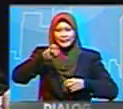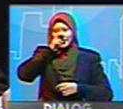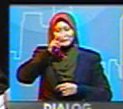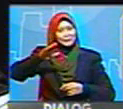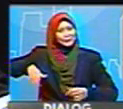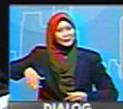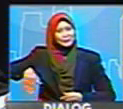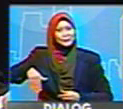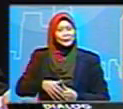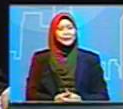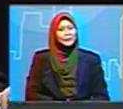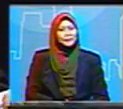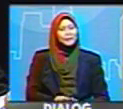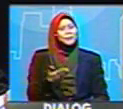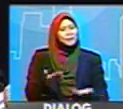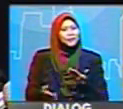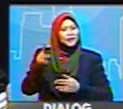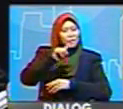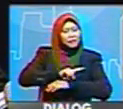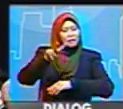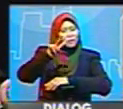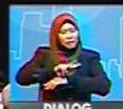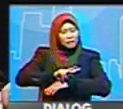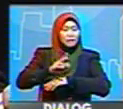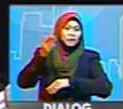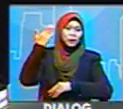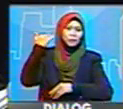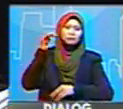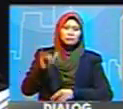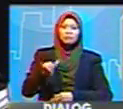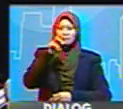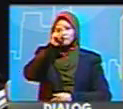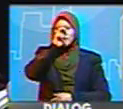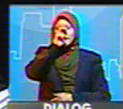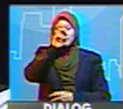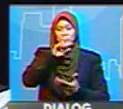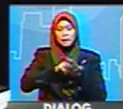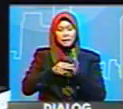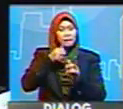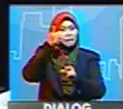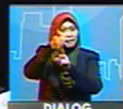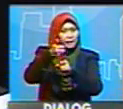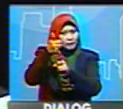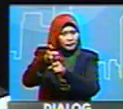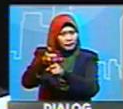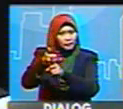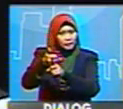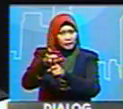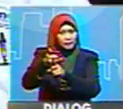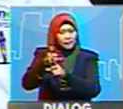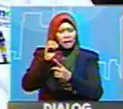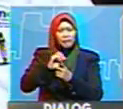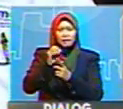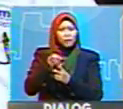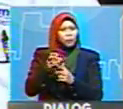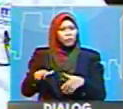dengan kenyataan Datuk Seri sehari dua tiga hari yang lalu ya tegas dan arahan itu berbentuk arahan atau